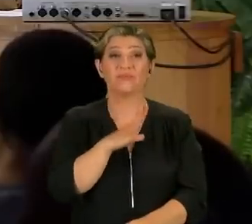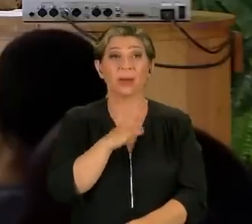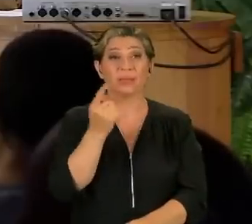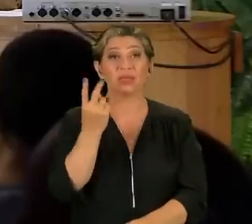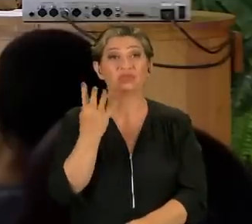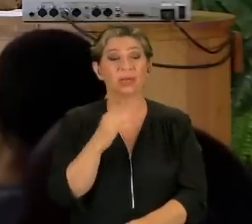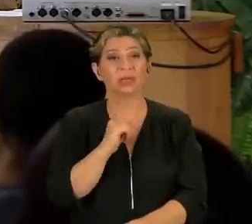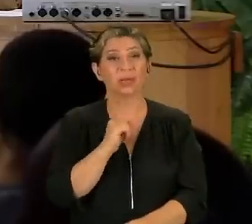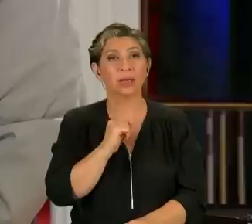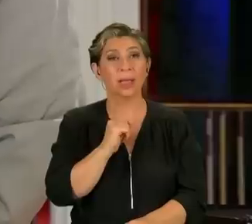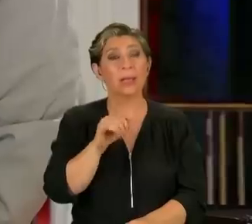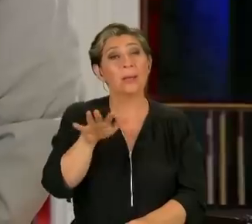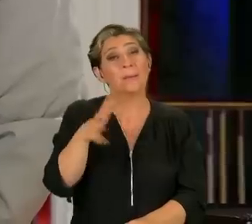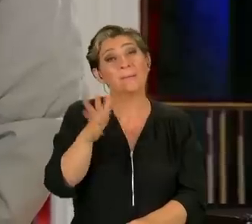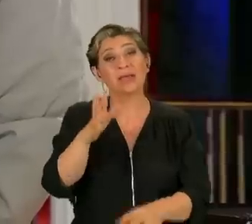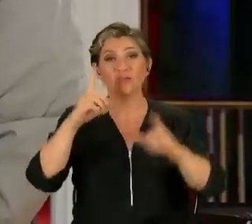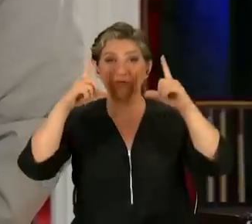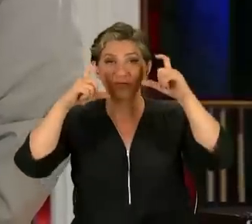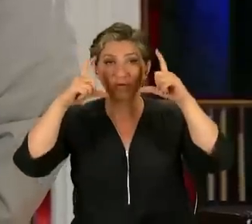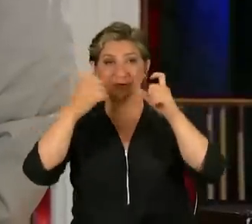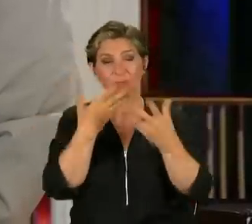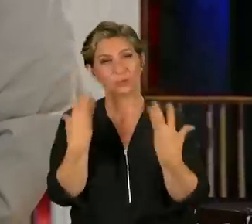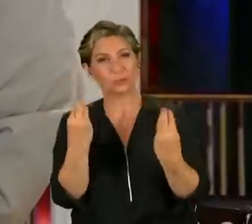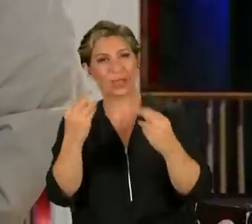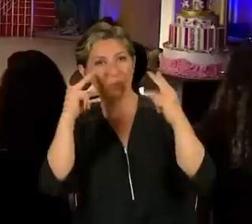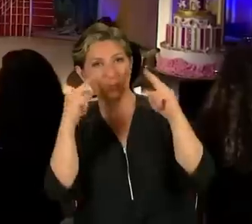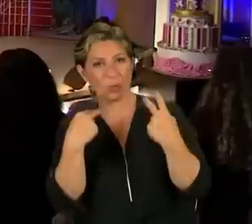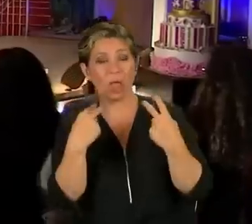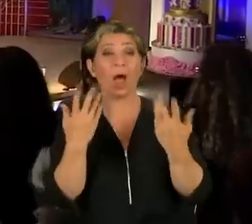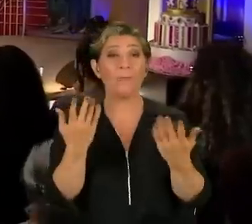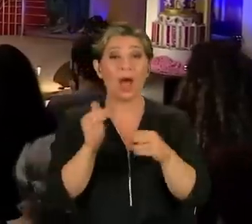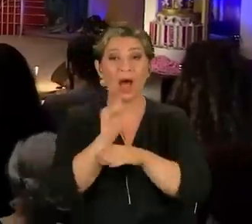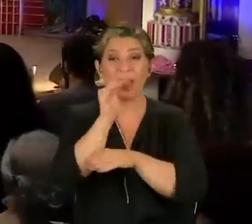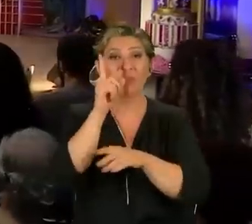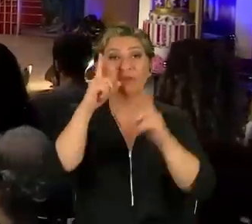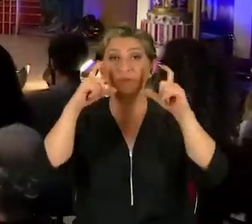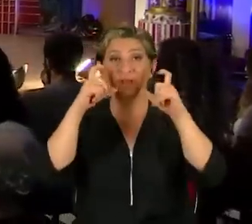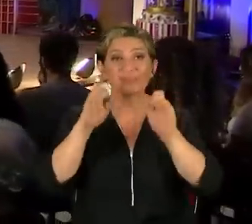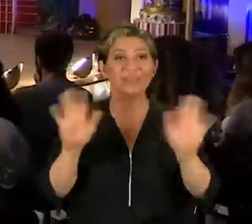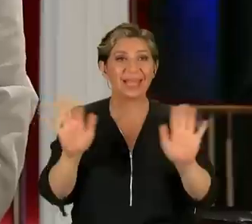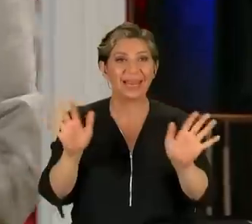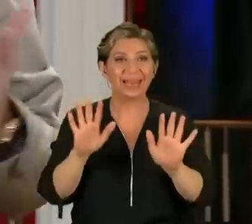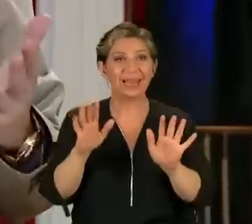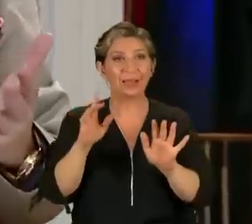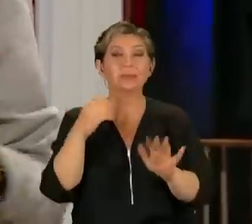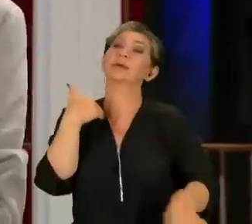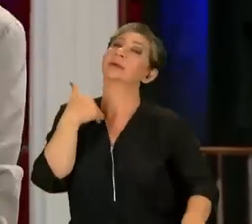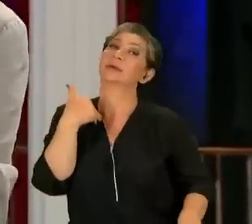Var. Yani belki fotoğraflarında güzel görünüyorlar ama hayat bir fotoğraf değil. Yani bir fotoğraf